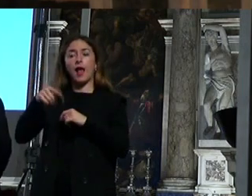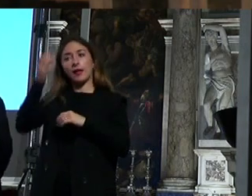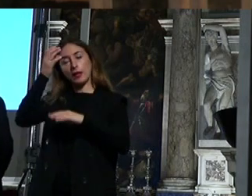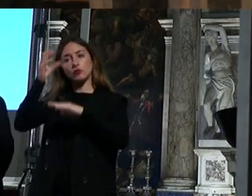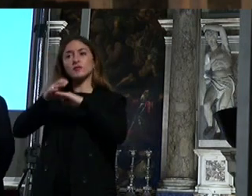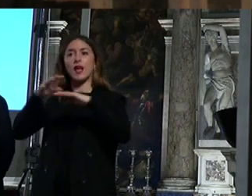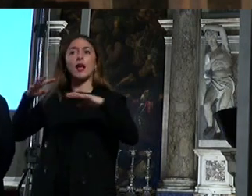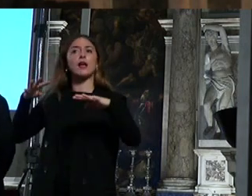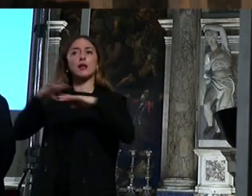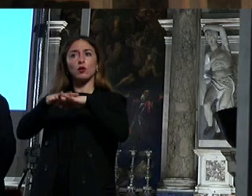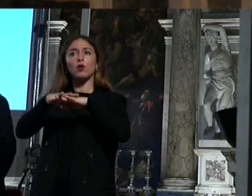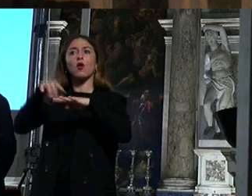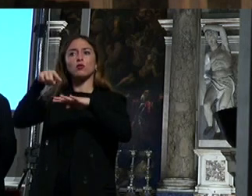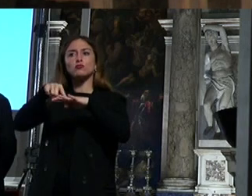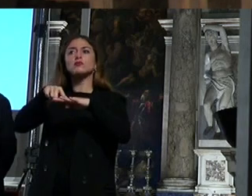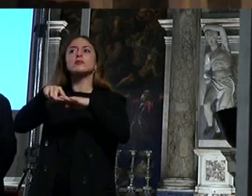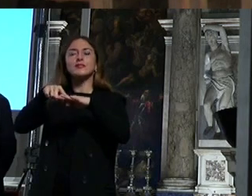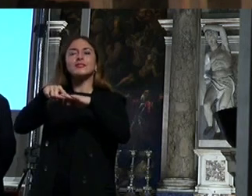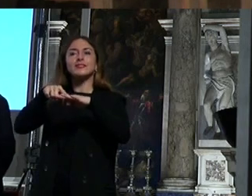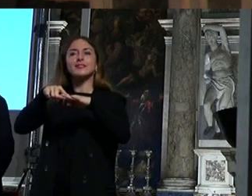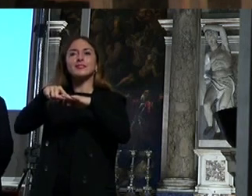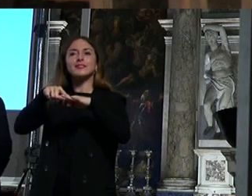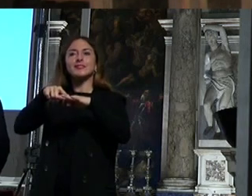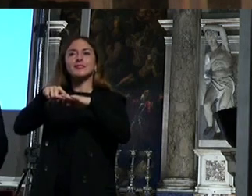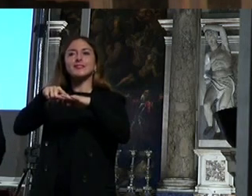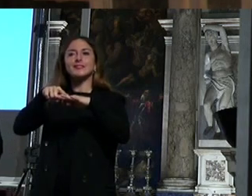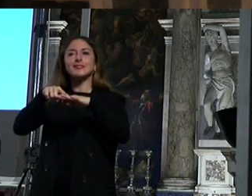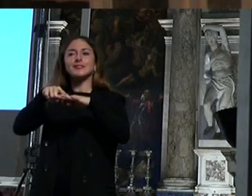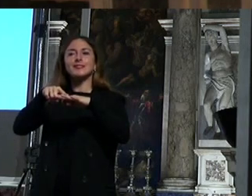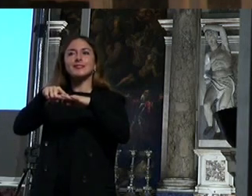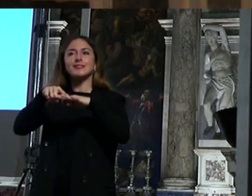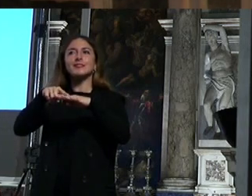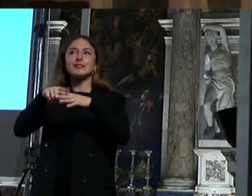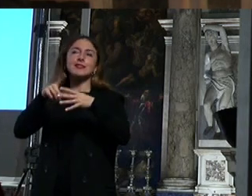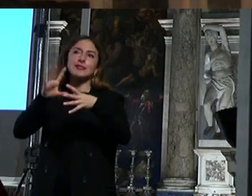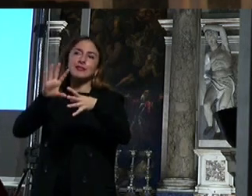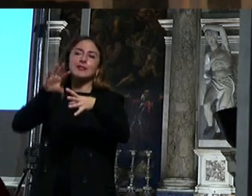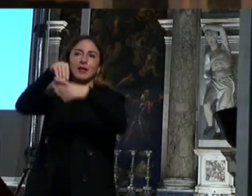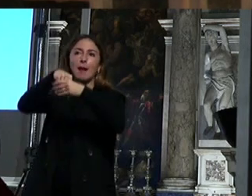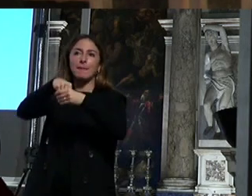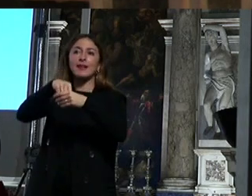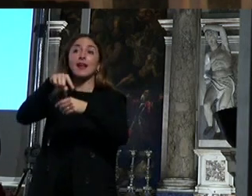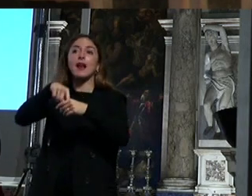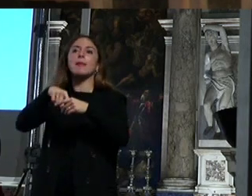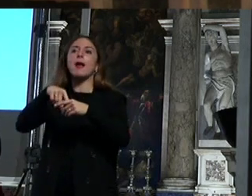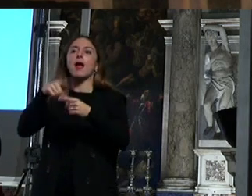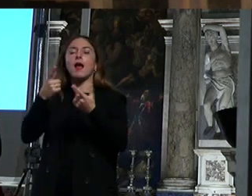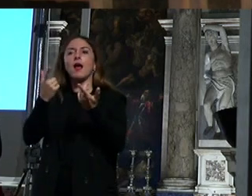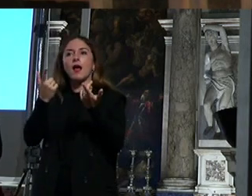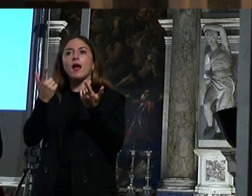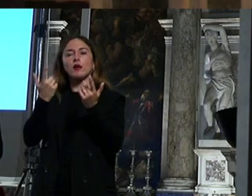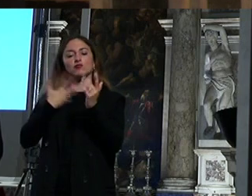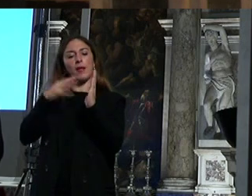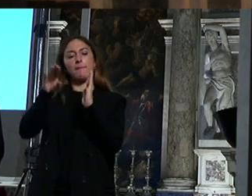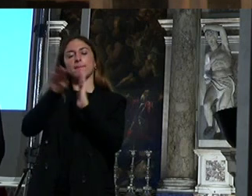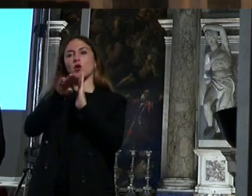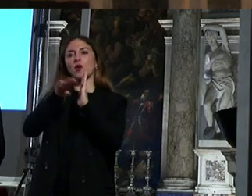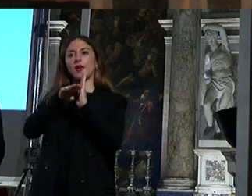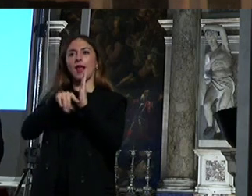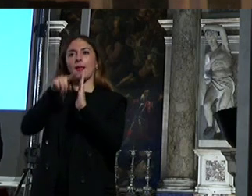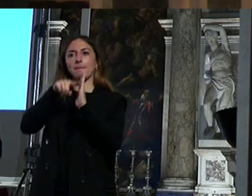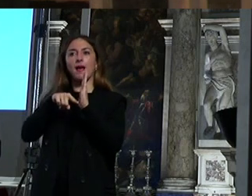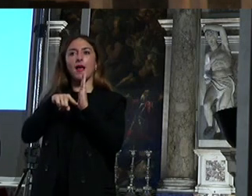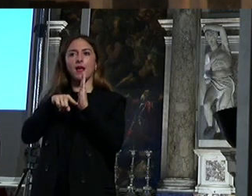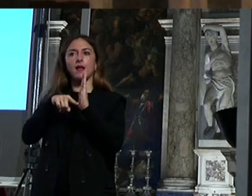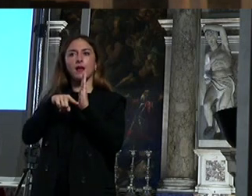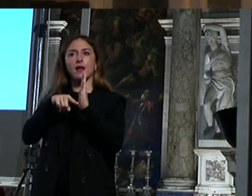sempre interpretati in questo consesso, però li contestualizzano un'agenda che deve